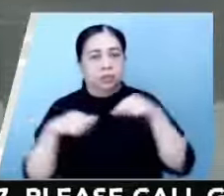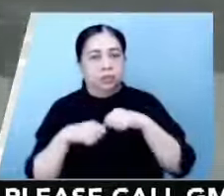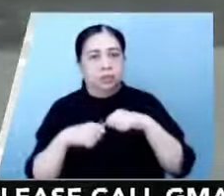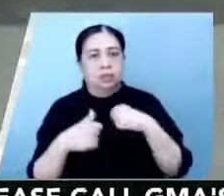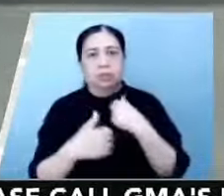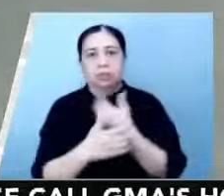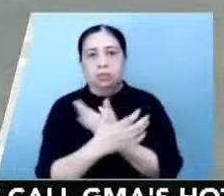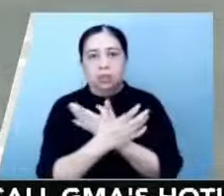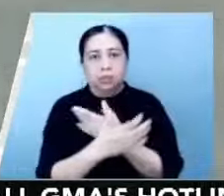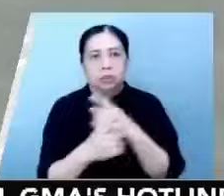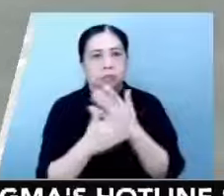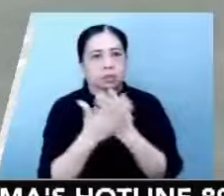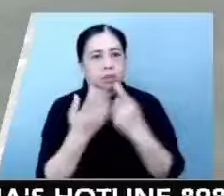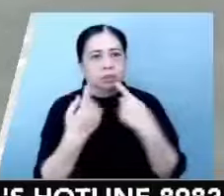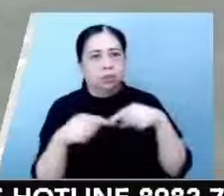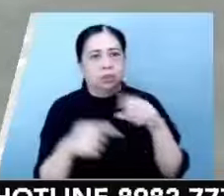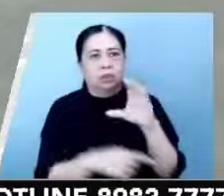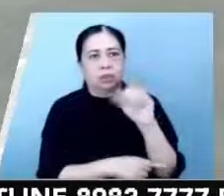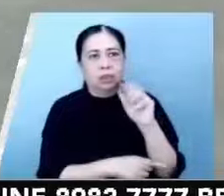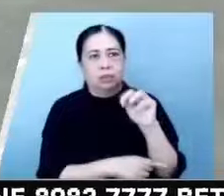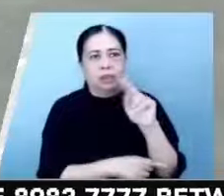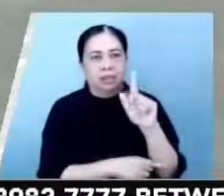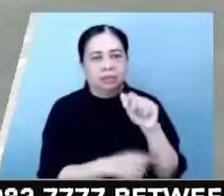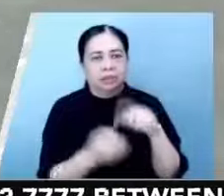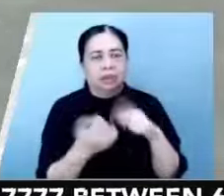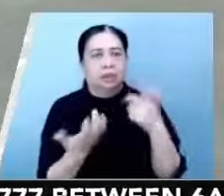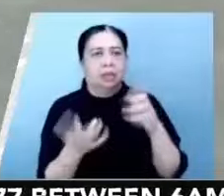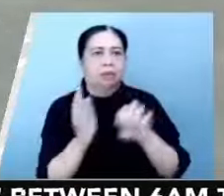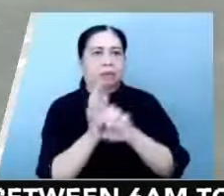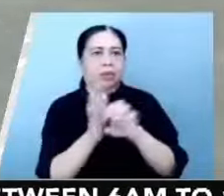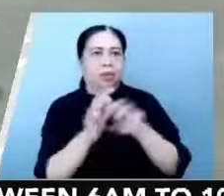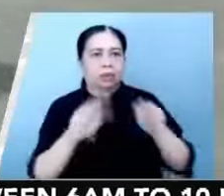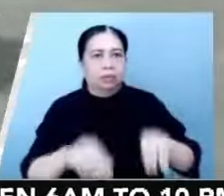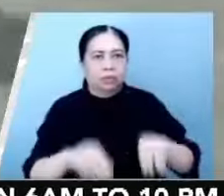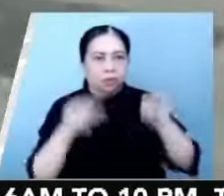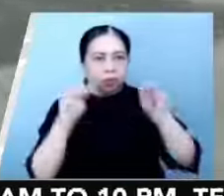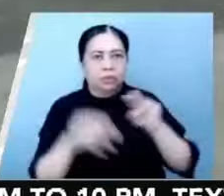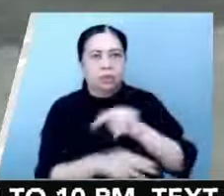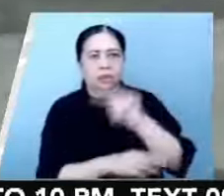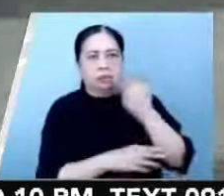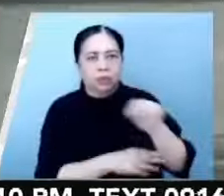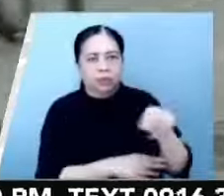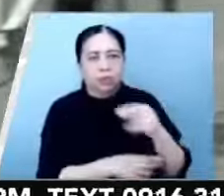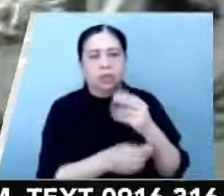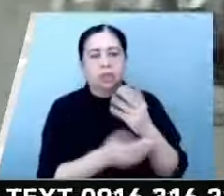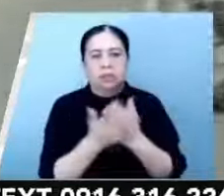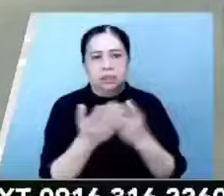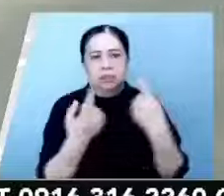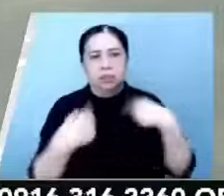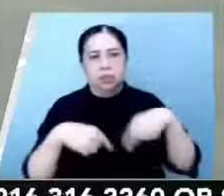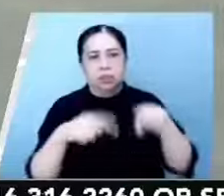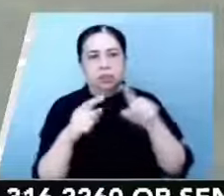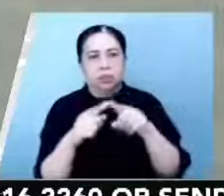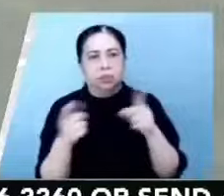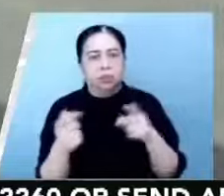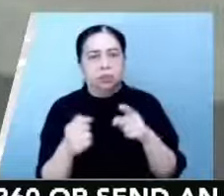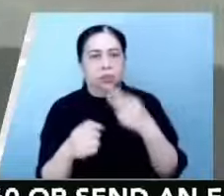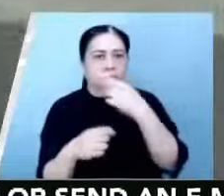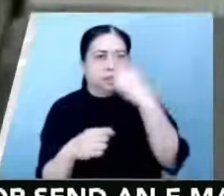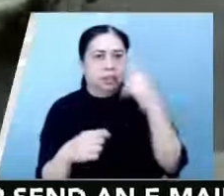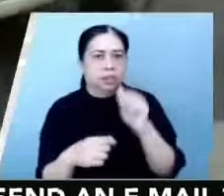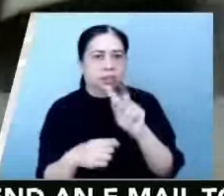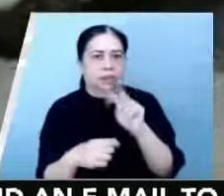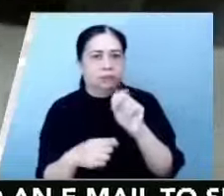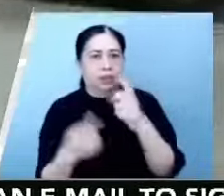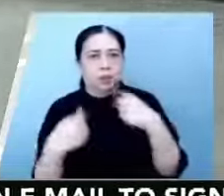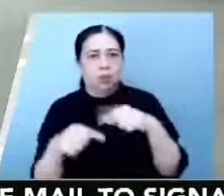sa Camanaba tulad halimbawa ng Malabon at Navotas at meron din naman yung mga dumaraan ng mga jeepney dito sa Rizal Avenue na patungo sa Pasay o di kaya